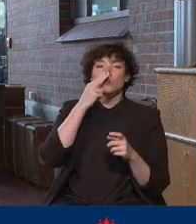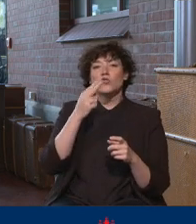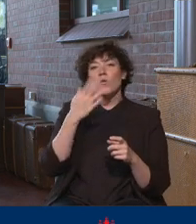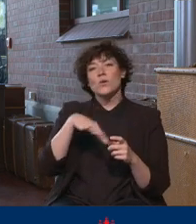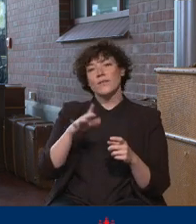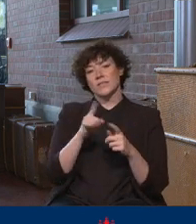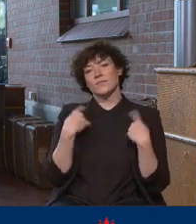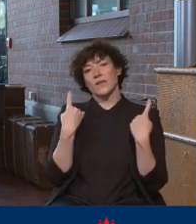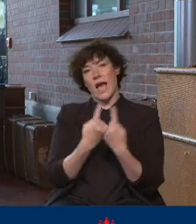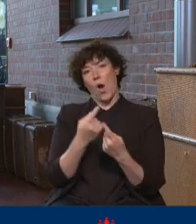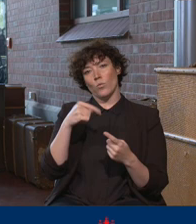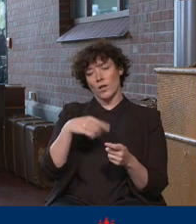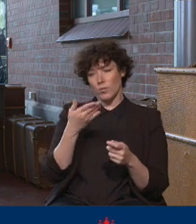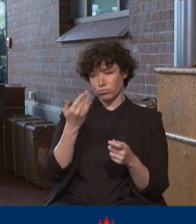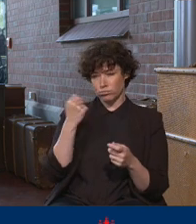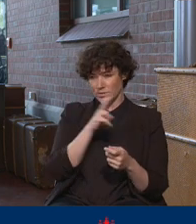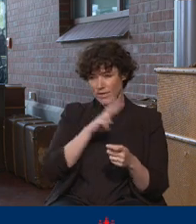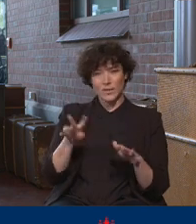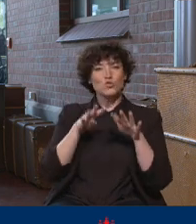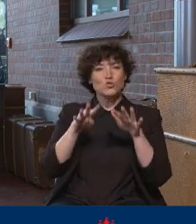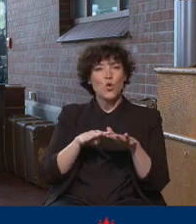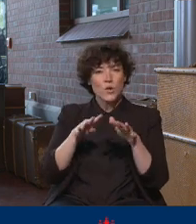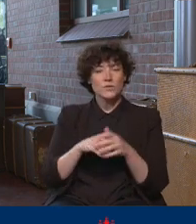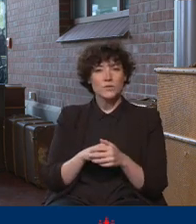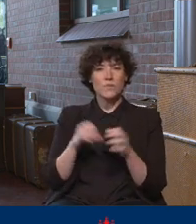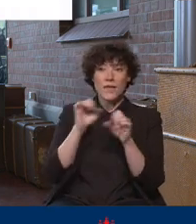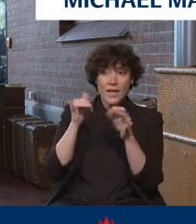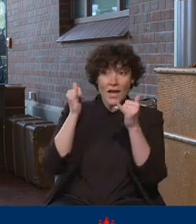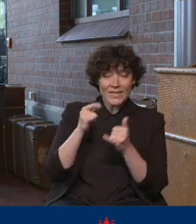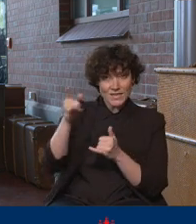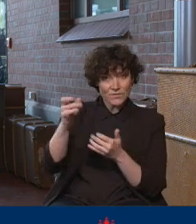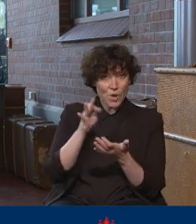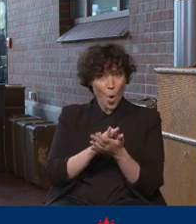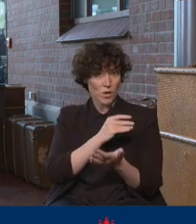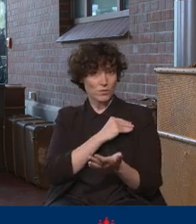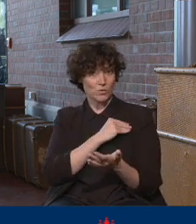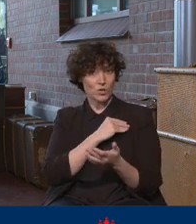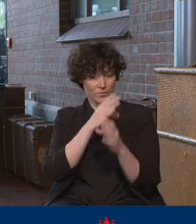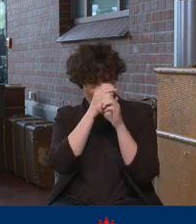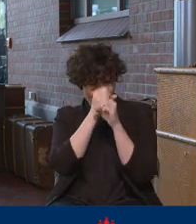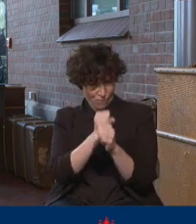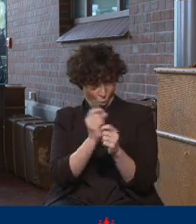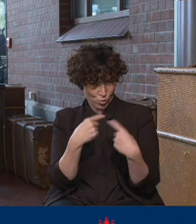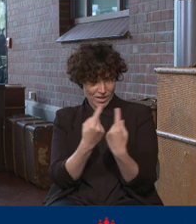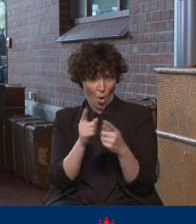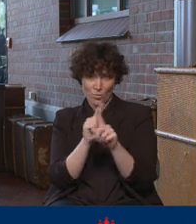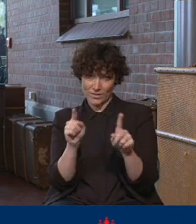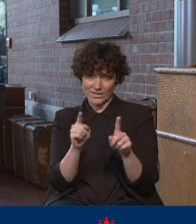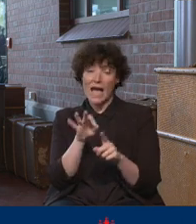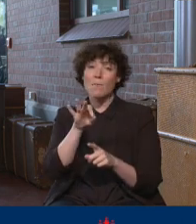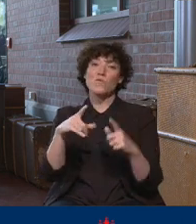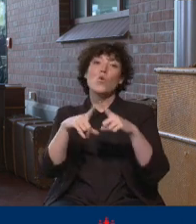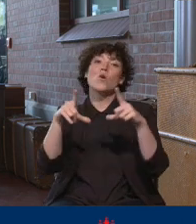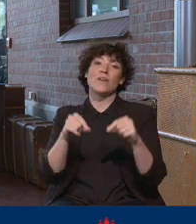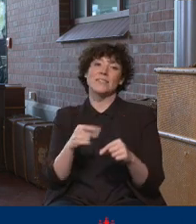raum sie haben jetzt durchaus zurecht finde ich orte angesprochen jetzt nicht in den fokus räumen liegen die aber für die quartiere rotenburgs